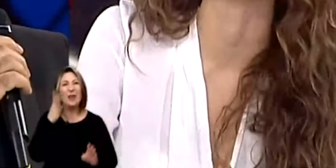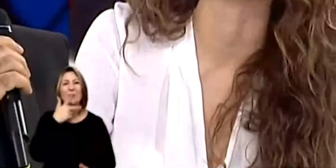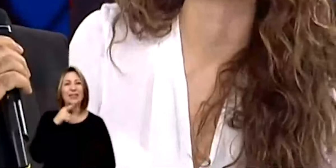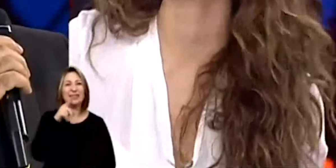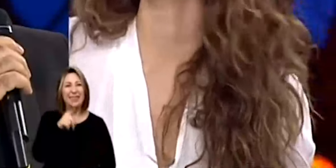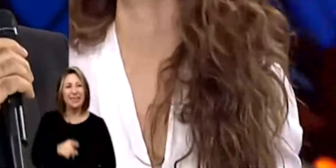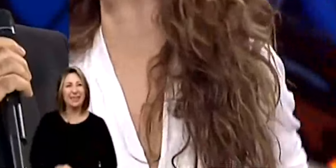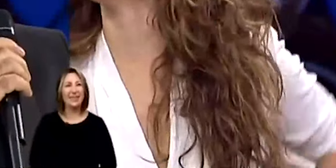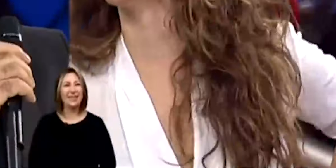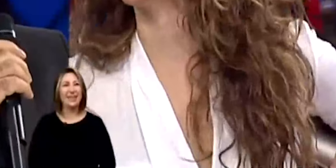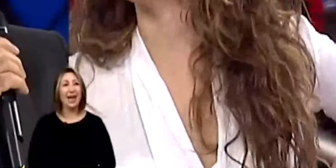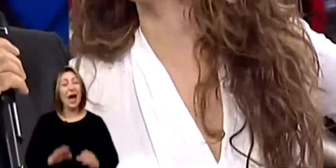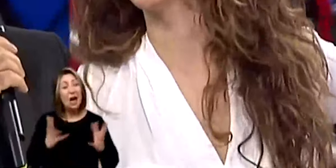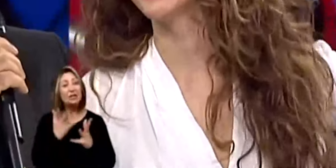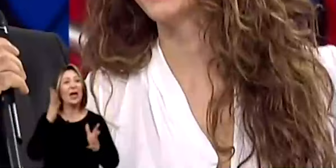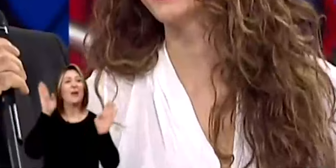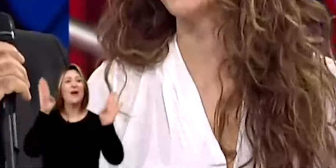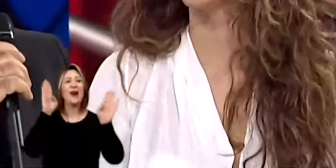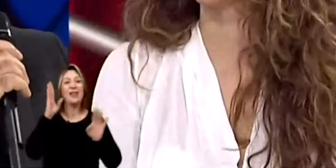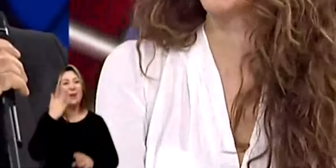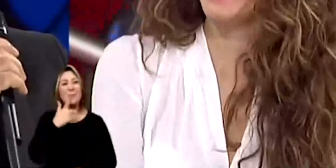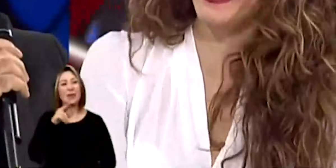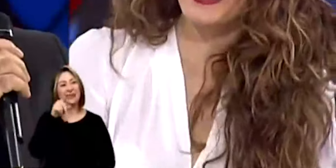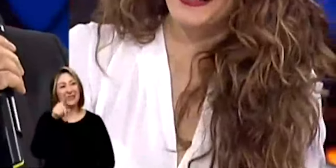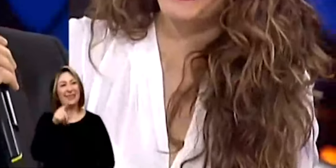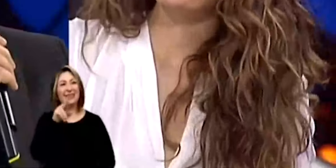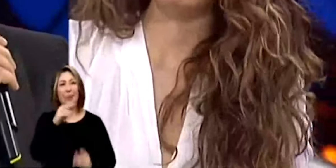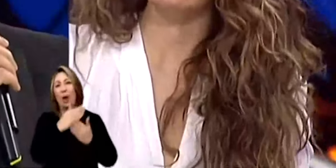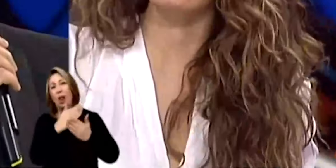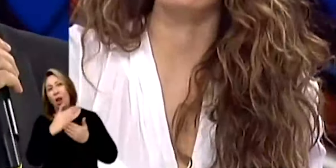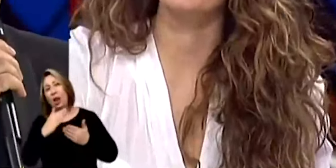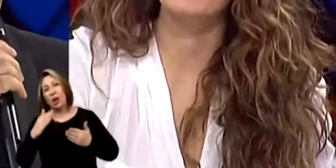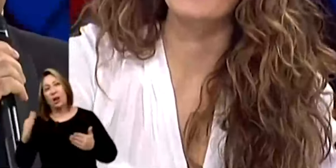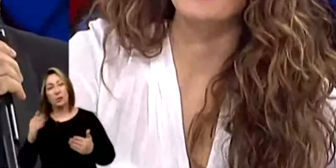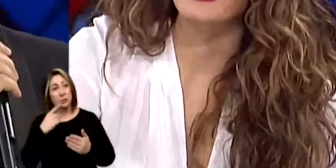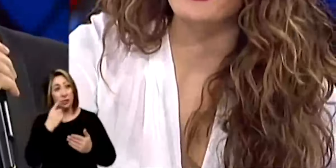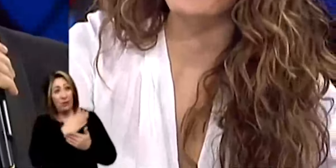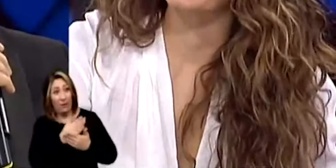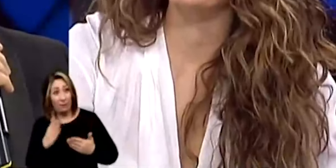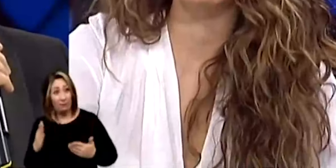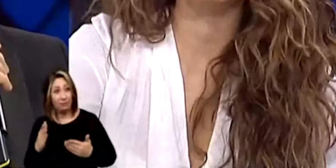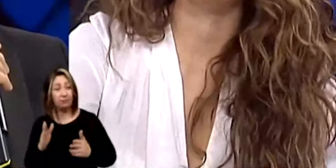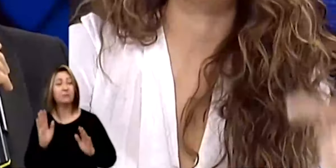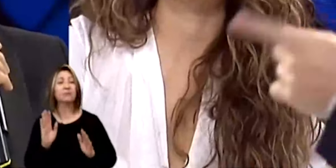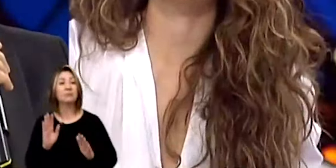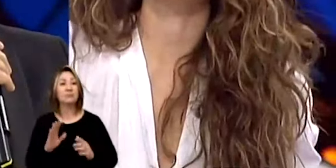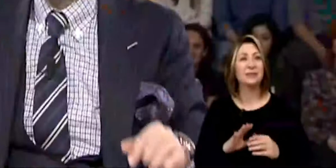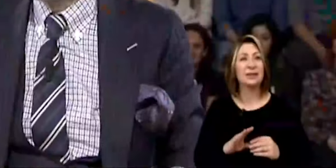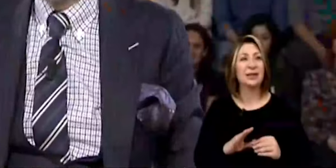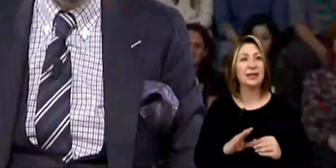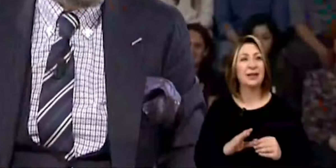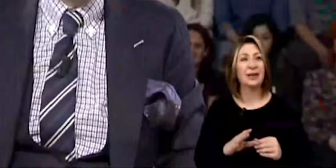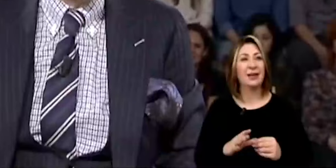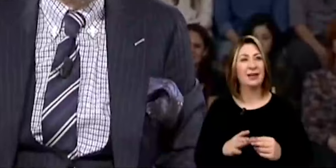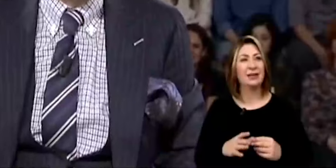hayvanlara benzeyirsen. Acayip hayvanlara benzeyirsen. Böyle gidiyor. Şey, söyleyeyim devamını daha sözlerini yoksa? Hayır